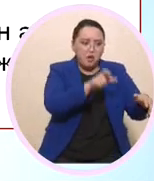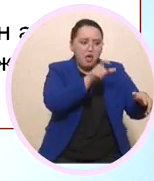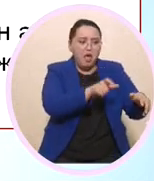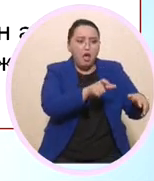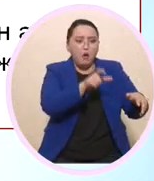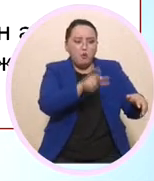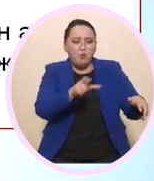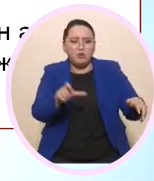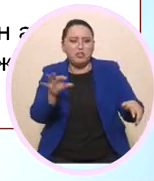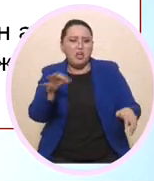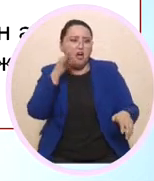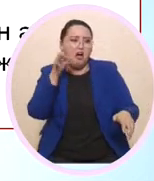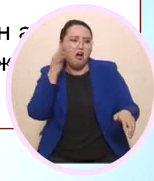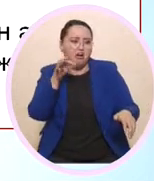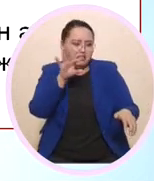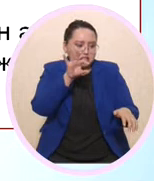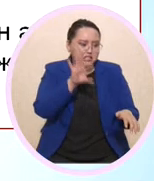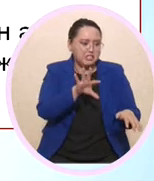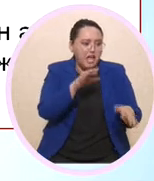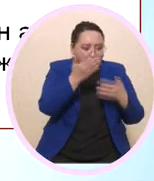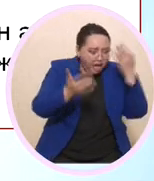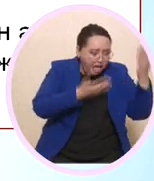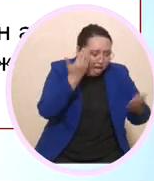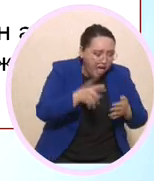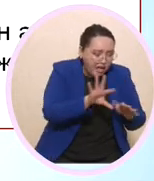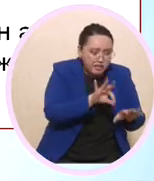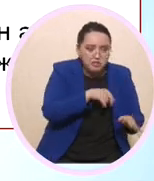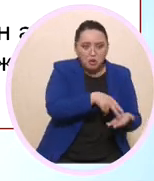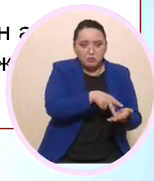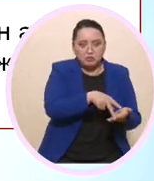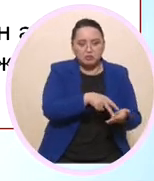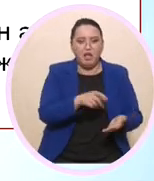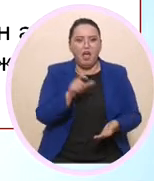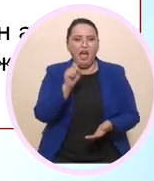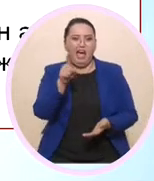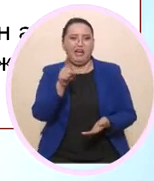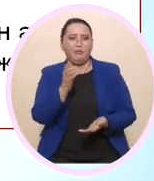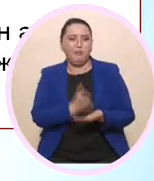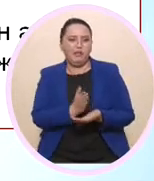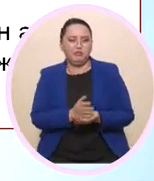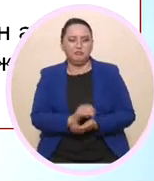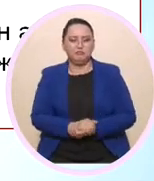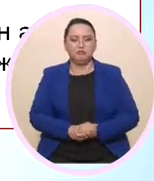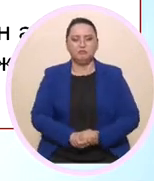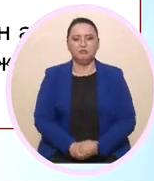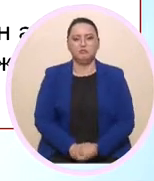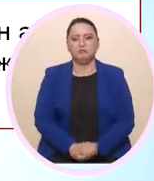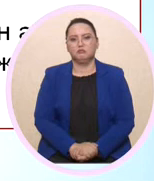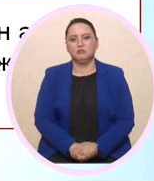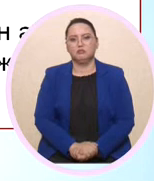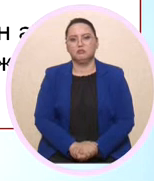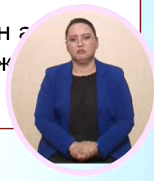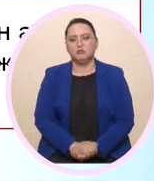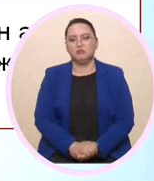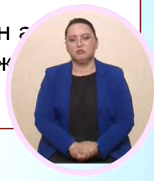хайж явдаг мөнч сайхан сэтгэлтэй ахаа гэж бодхоос уур хүрнэ. Дэнзэн өвгөн уур хурч байгаа тийм ээ. Үер дурсан явж